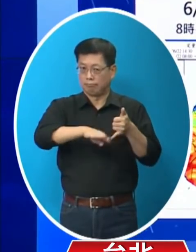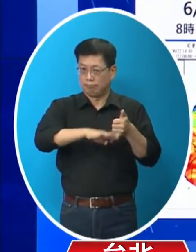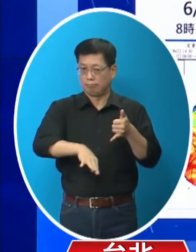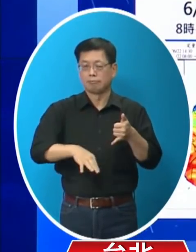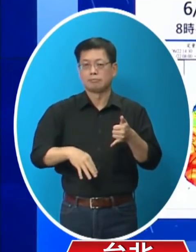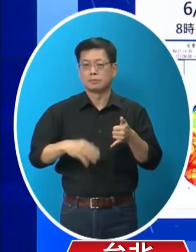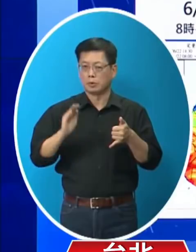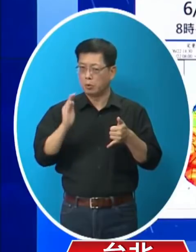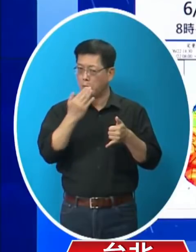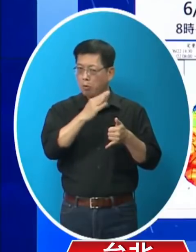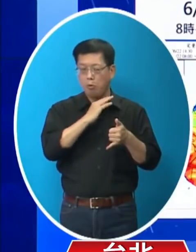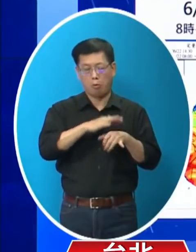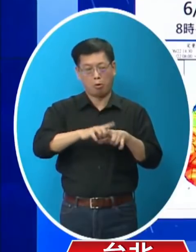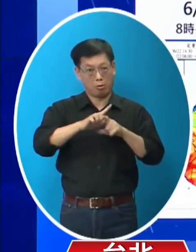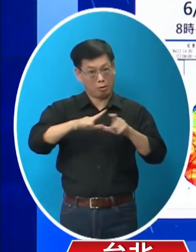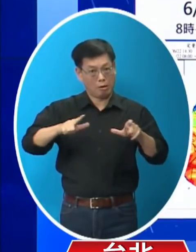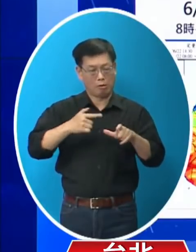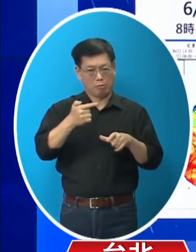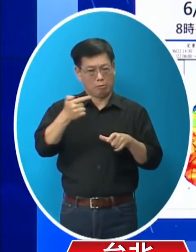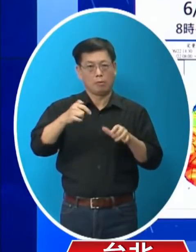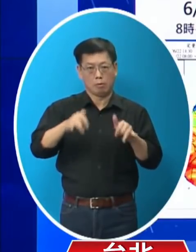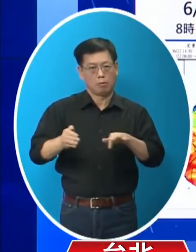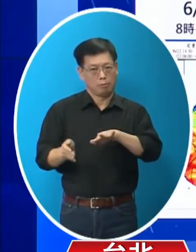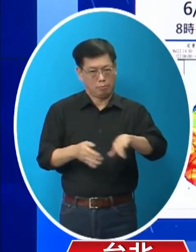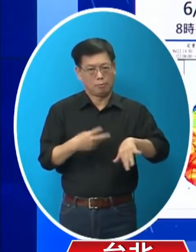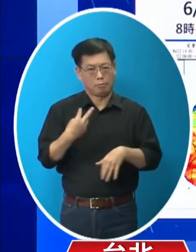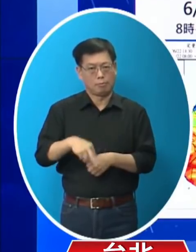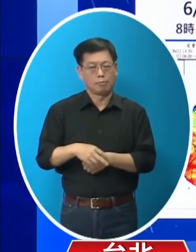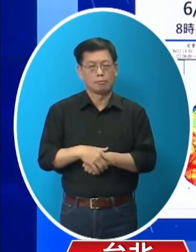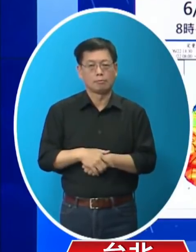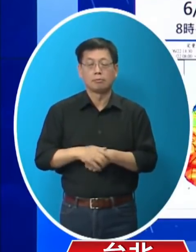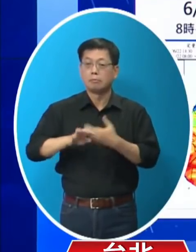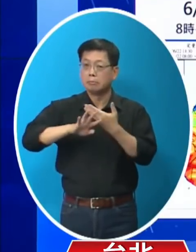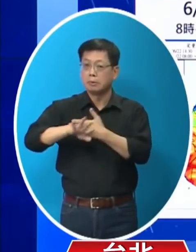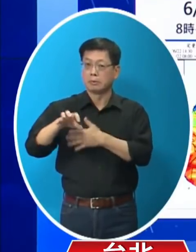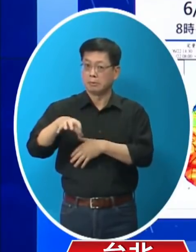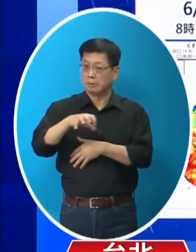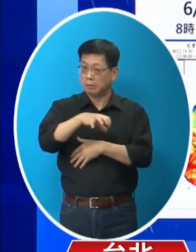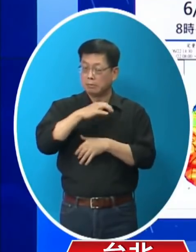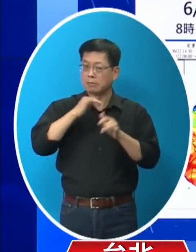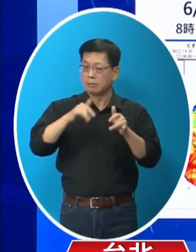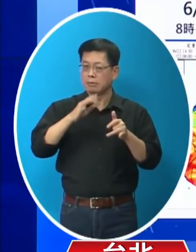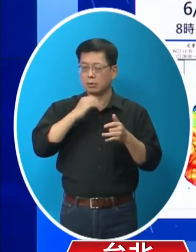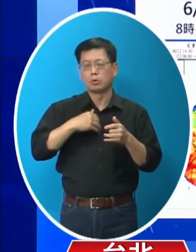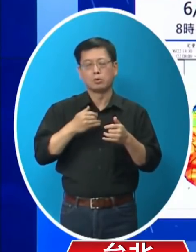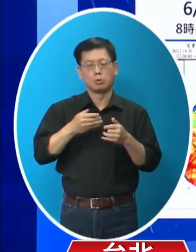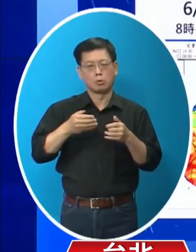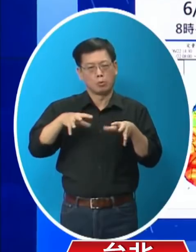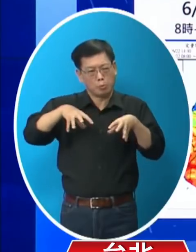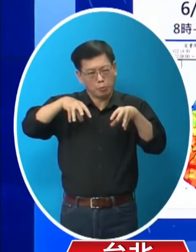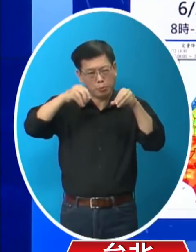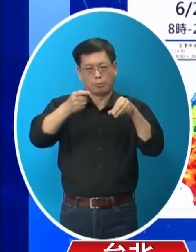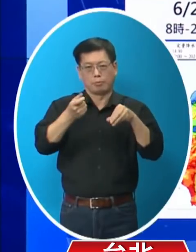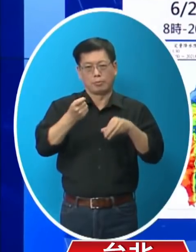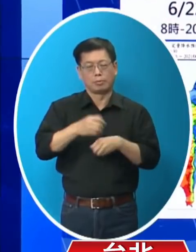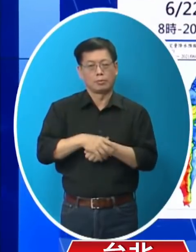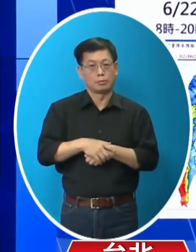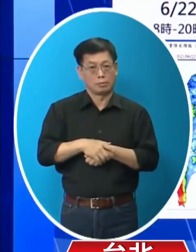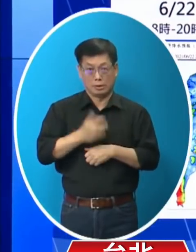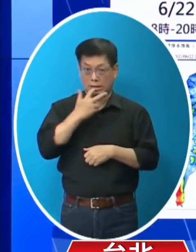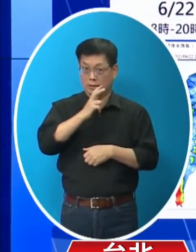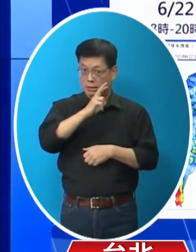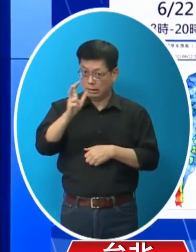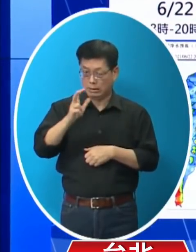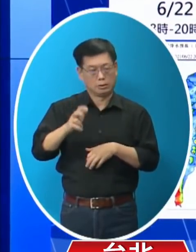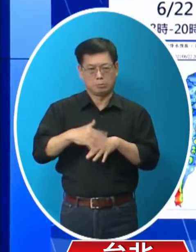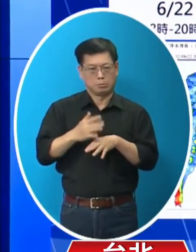区可能都还有一些局部大雨或局部较大雨势之外，其他地方的降雨会稍微缓和下来一点，相对来说白